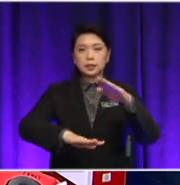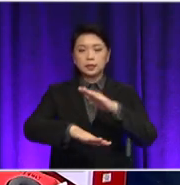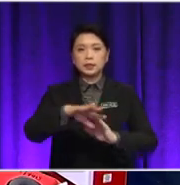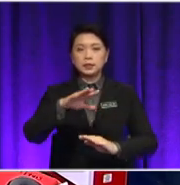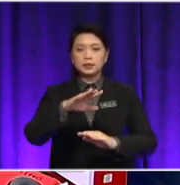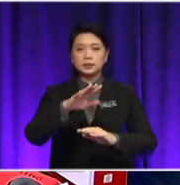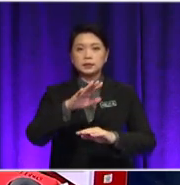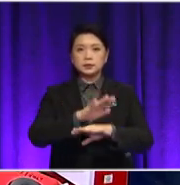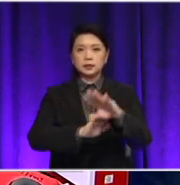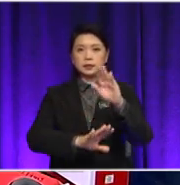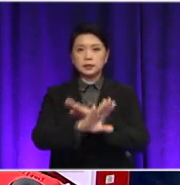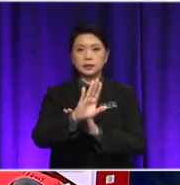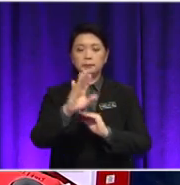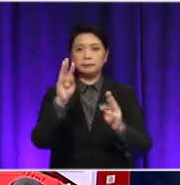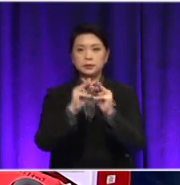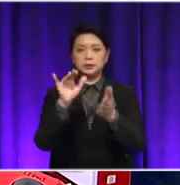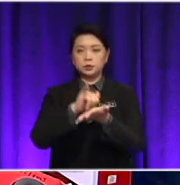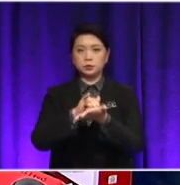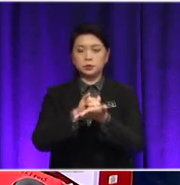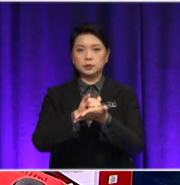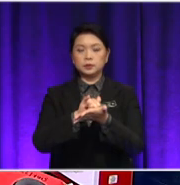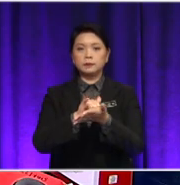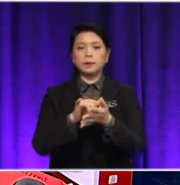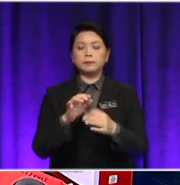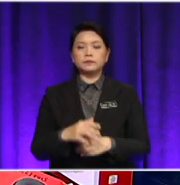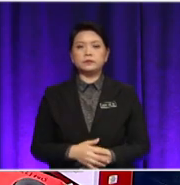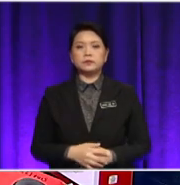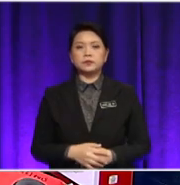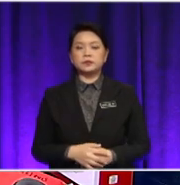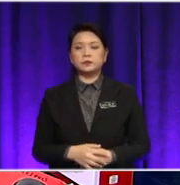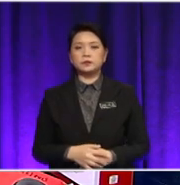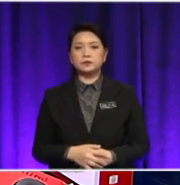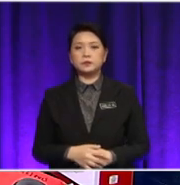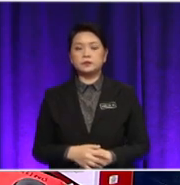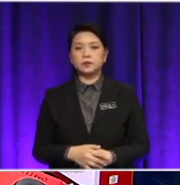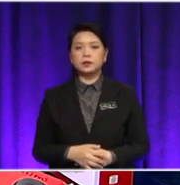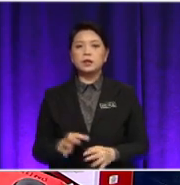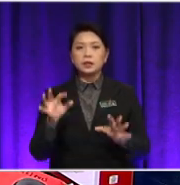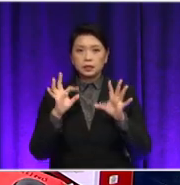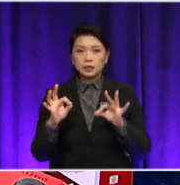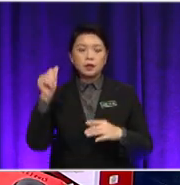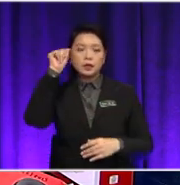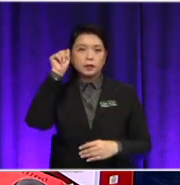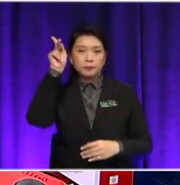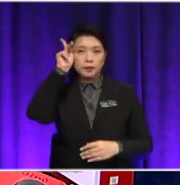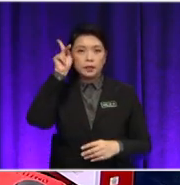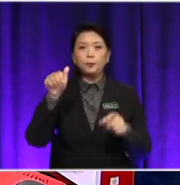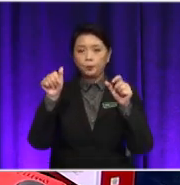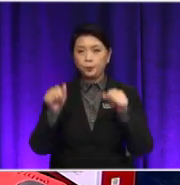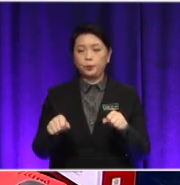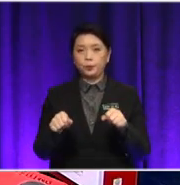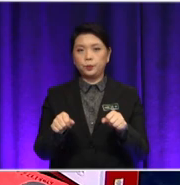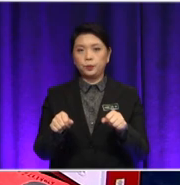Sekiranya Akmal dia seorang, cikgu seorang. Sekiranya Akmal dia boleh sepatutnya